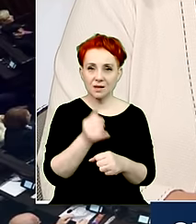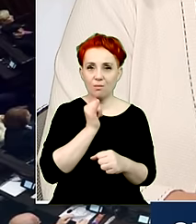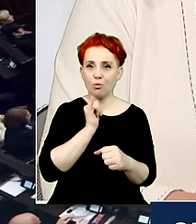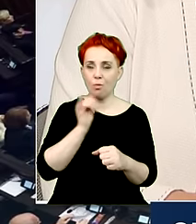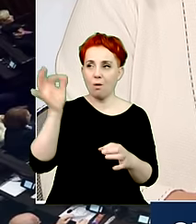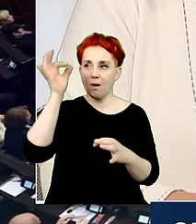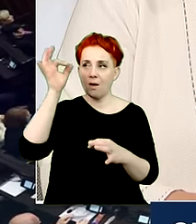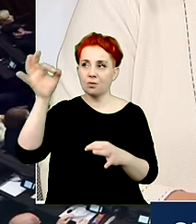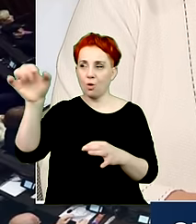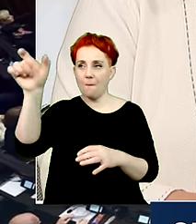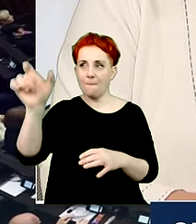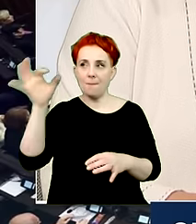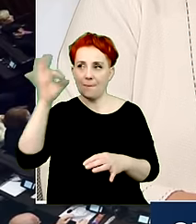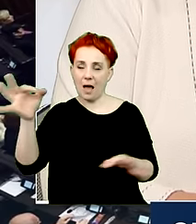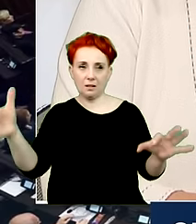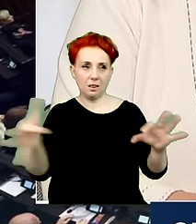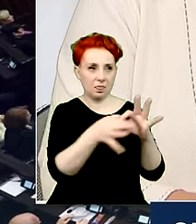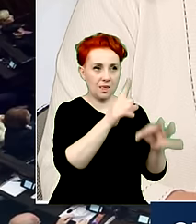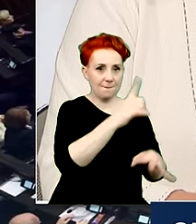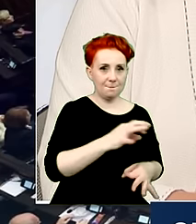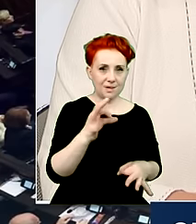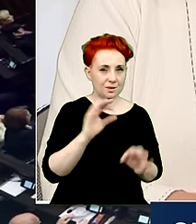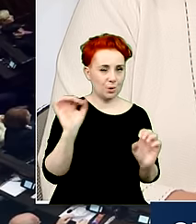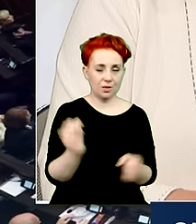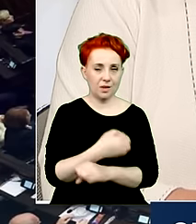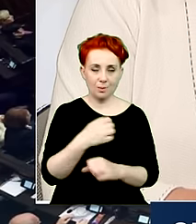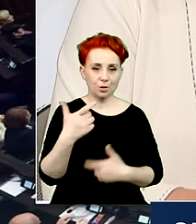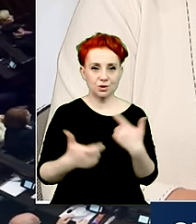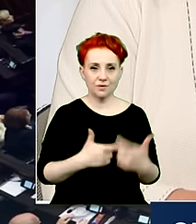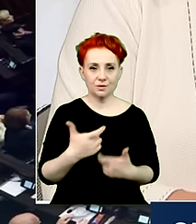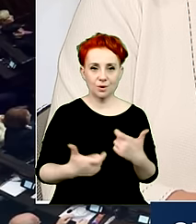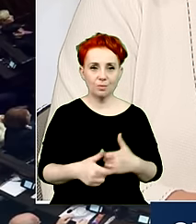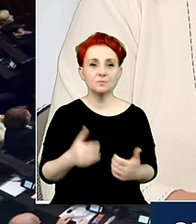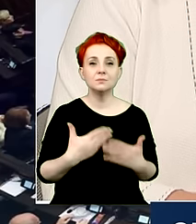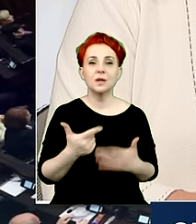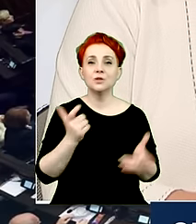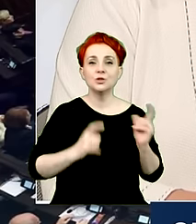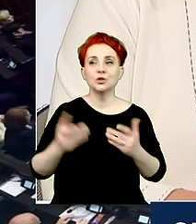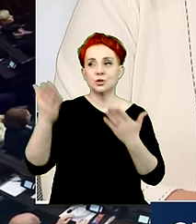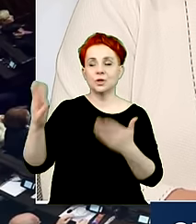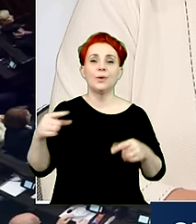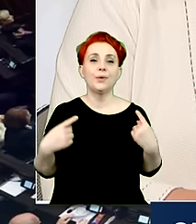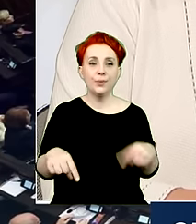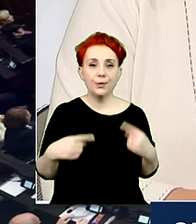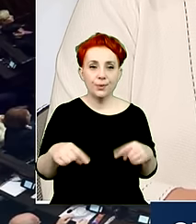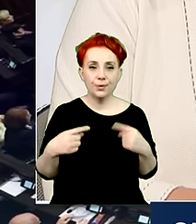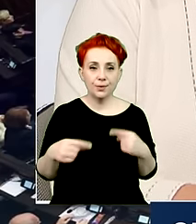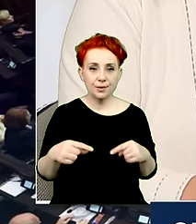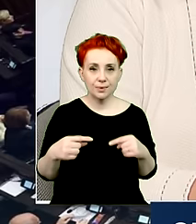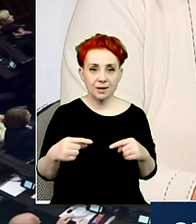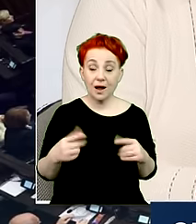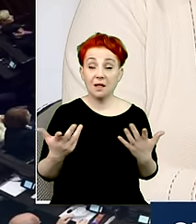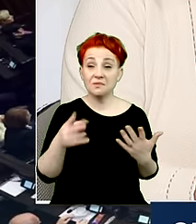Prawem i Sprawiedliwością, bo wręcz to jest niemożliwe. I cieszę się z tego, że jej nie było. Natomiast to świadczy o tym,